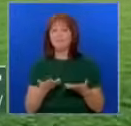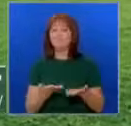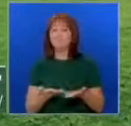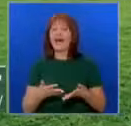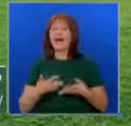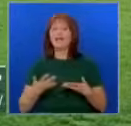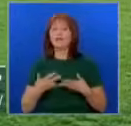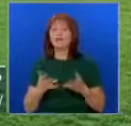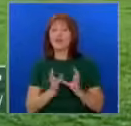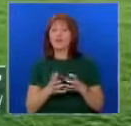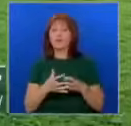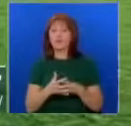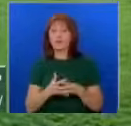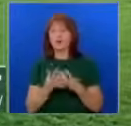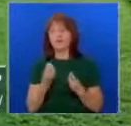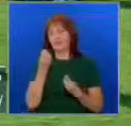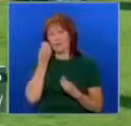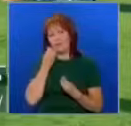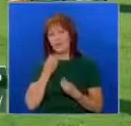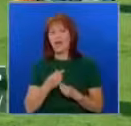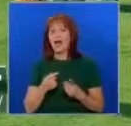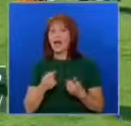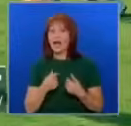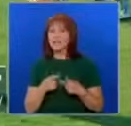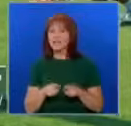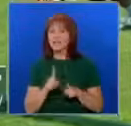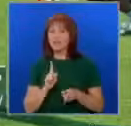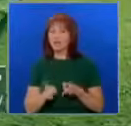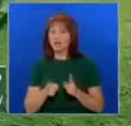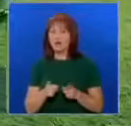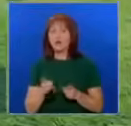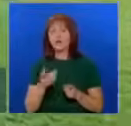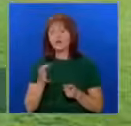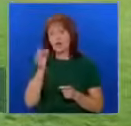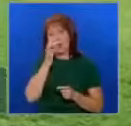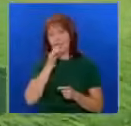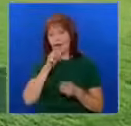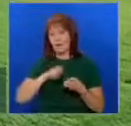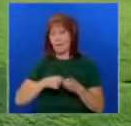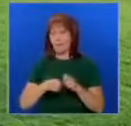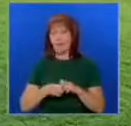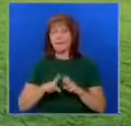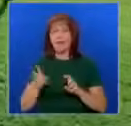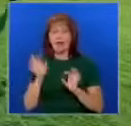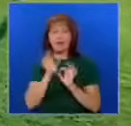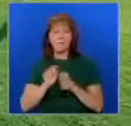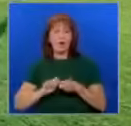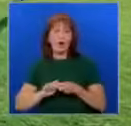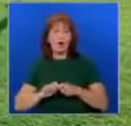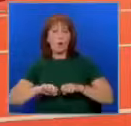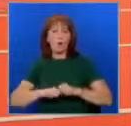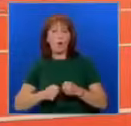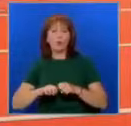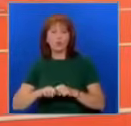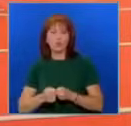отбор да бъде доста добра. Най-хубавото за мен като треньор е, че в момента няма нито един контузен футболист, всички са налични. Алекс Колев